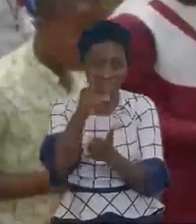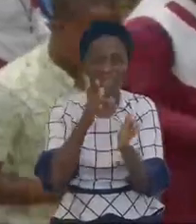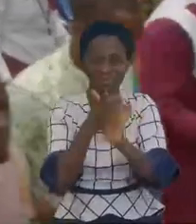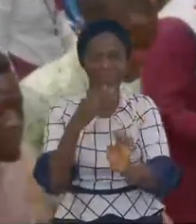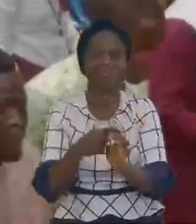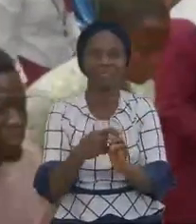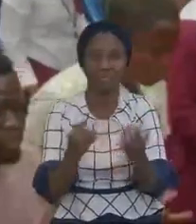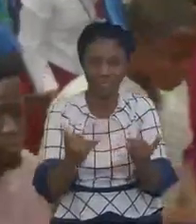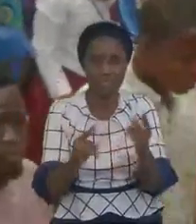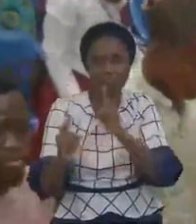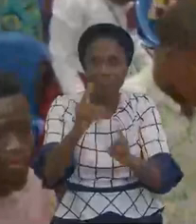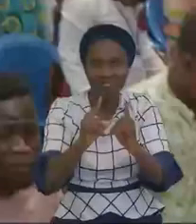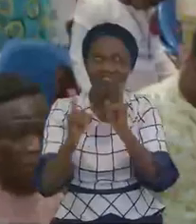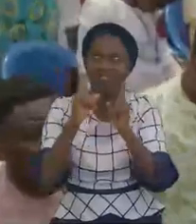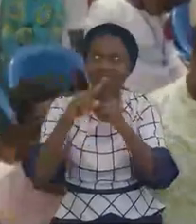Dis-lui tes désirs.